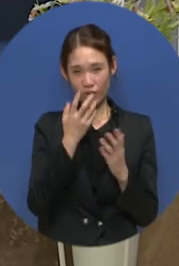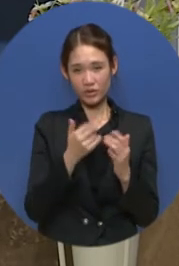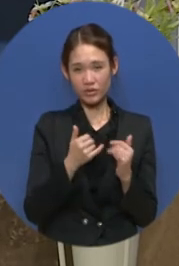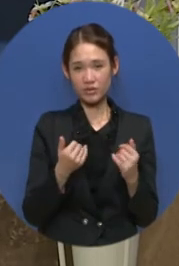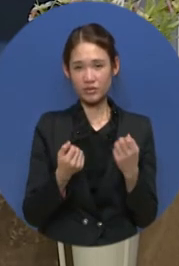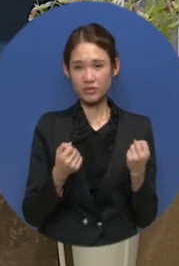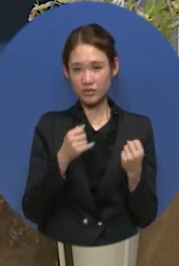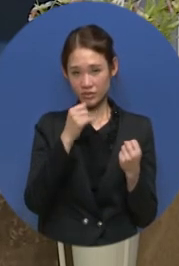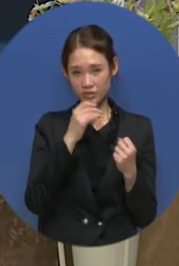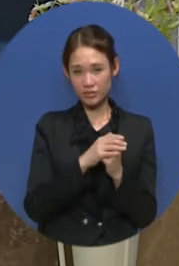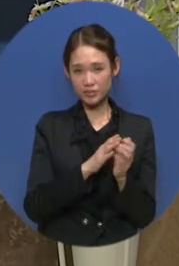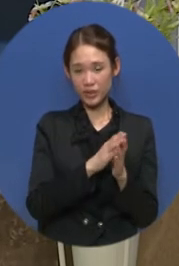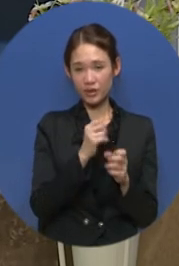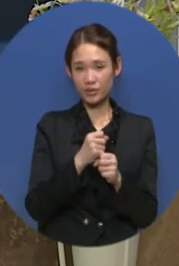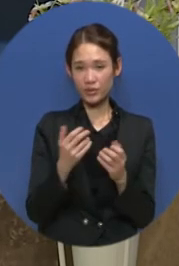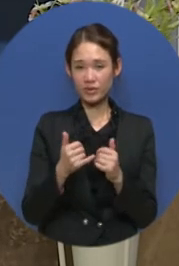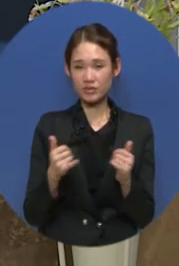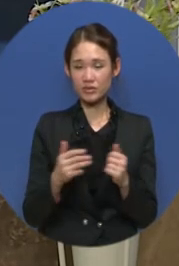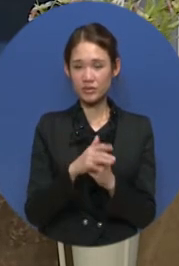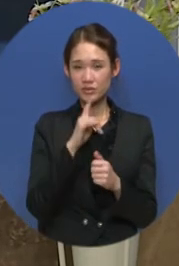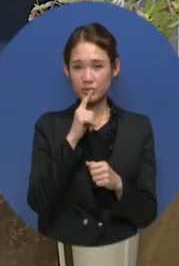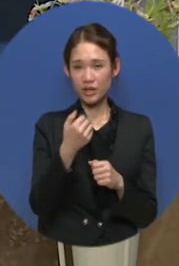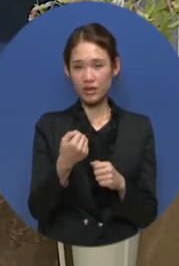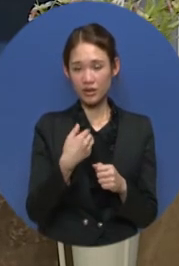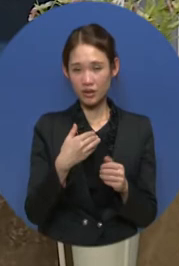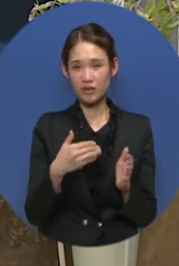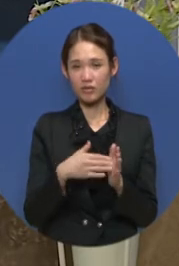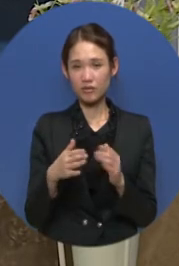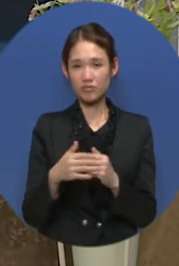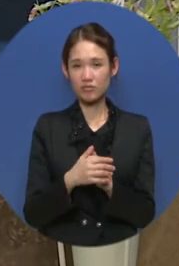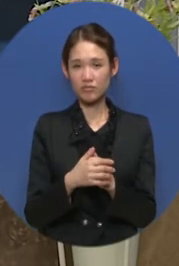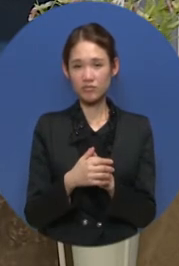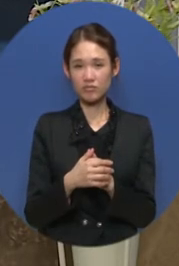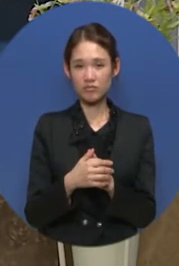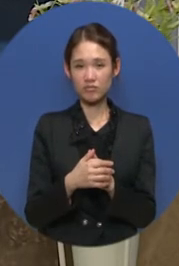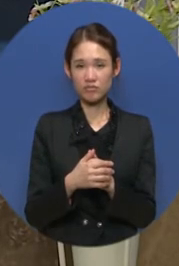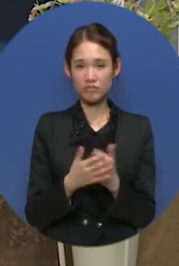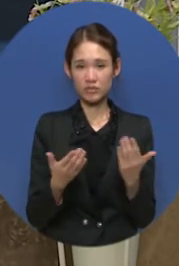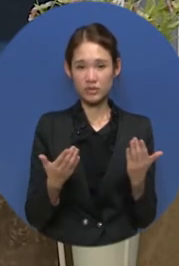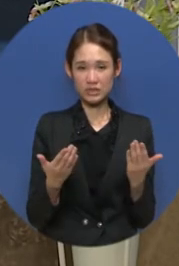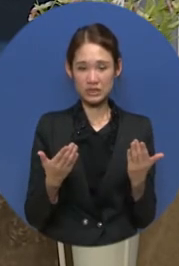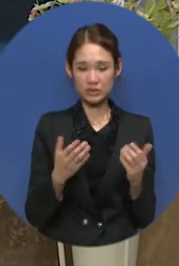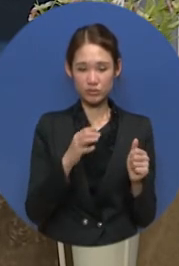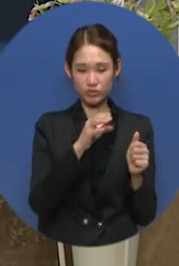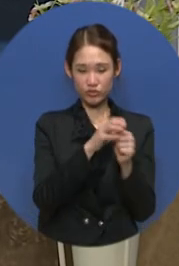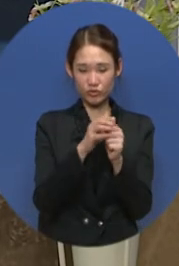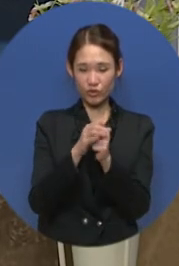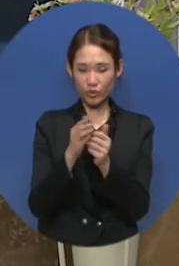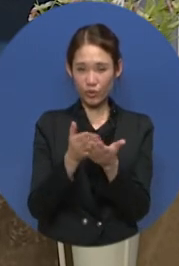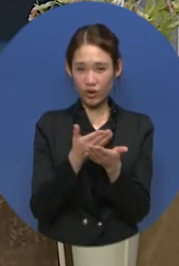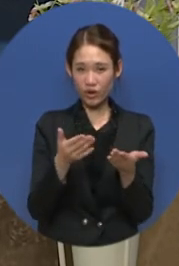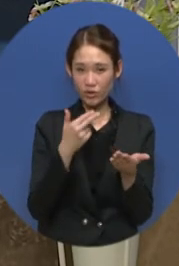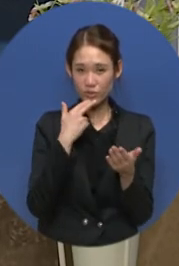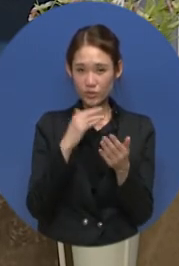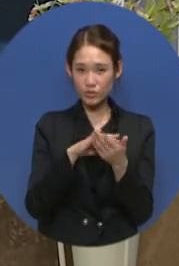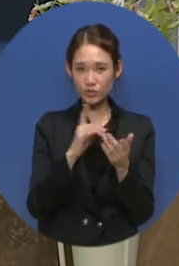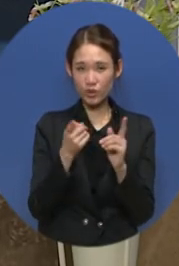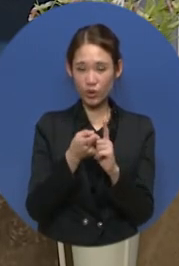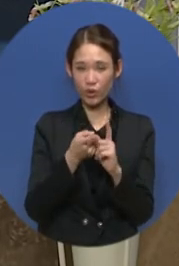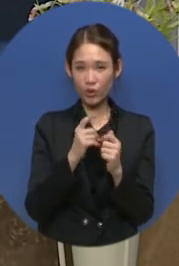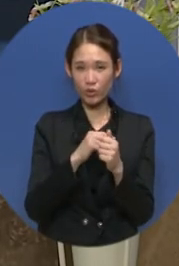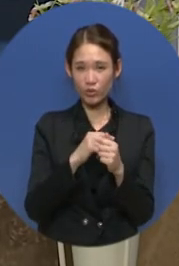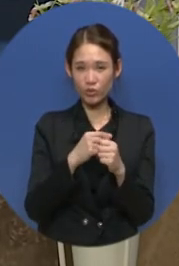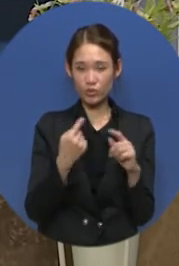있고. 또 비누를 만드는 직원이 따로 있고 이렇게 말씀을 하셨는데 그러면은 직무 간에 구분이 따로 있는 건 아니고 서로 돌아가면서